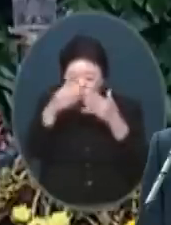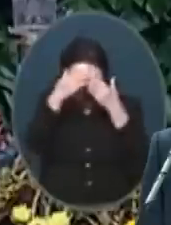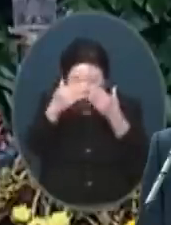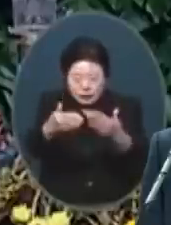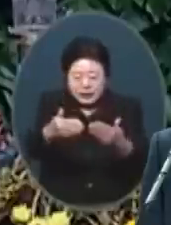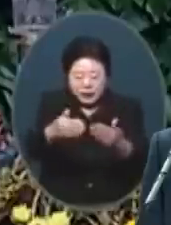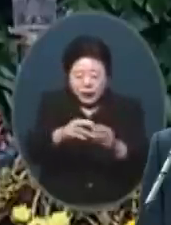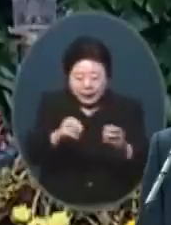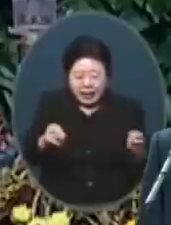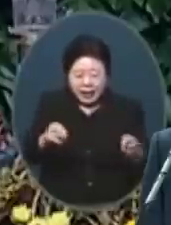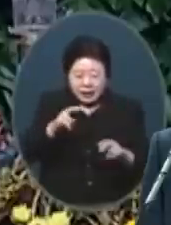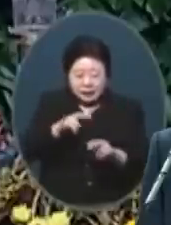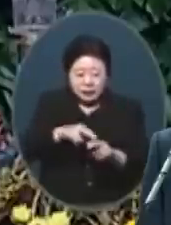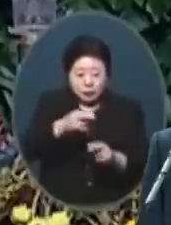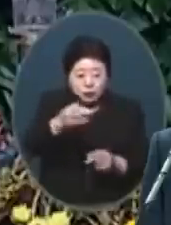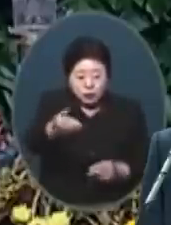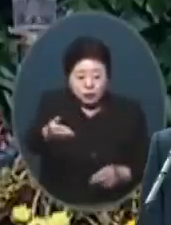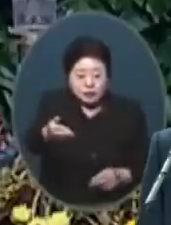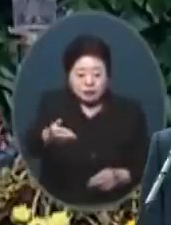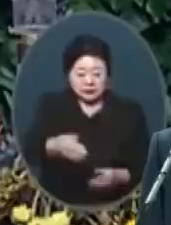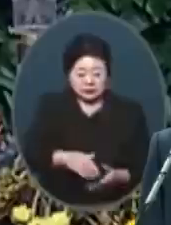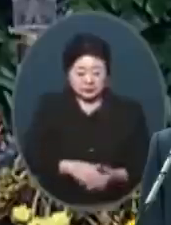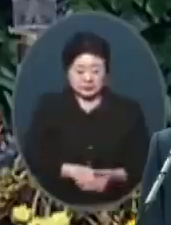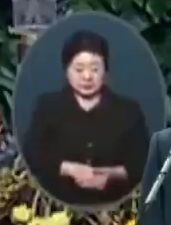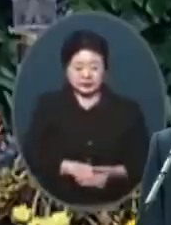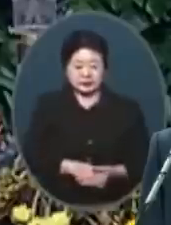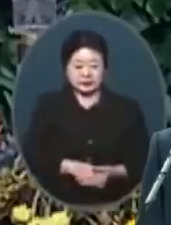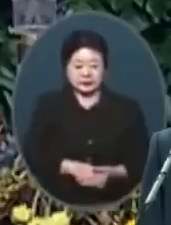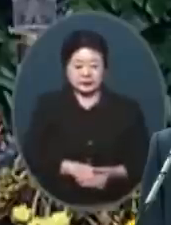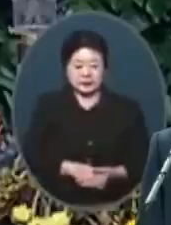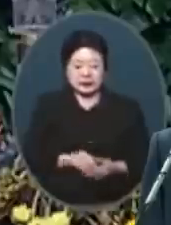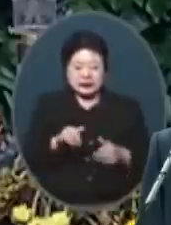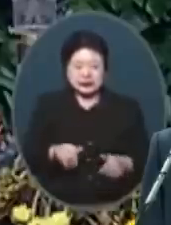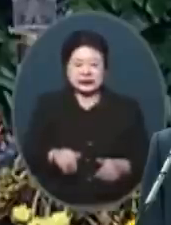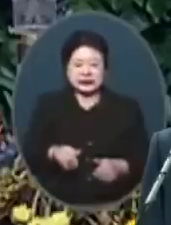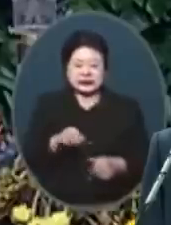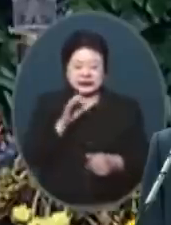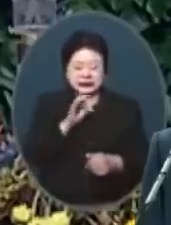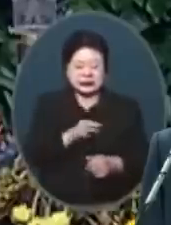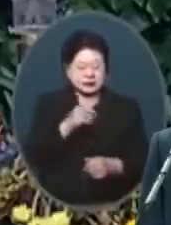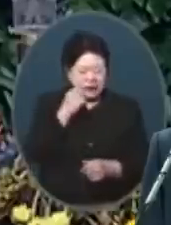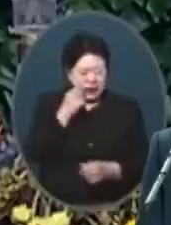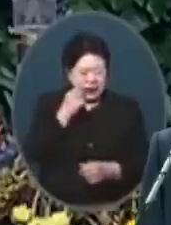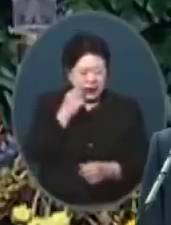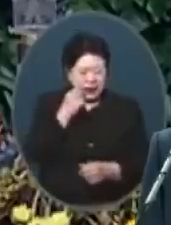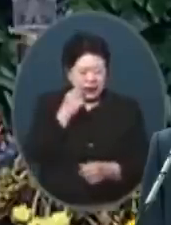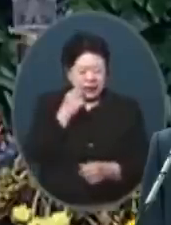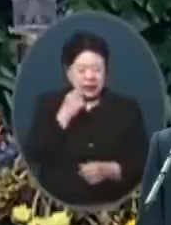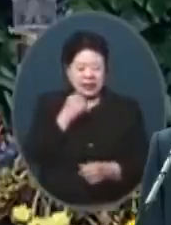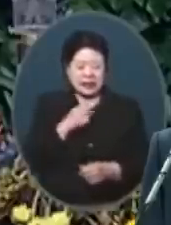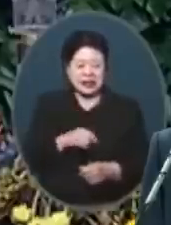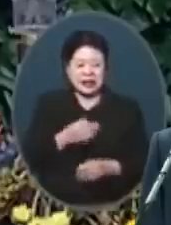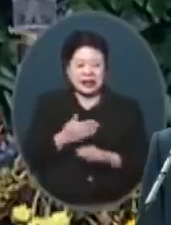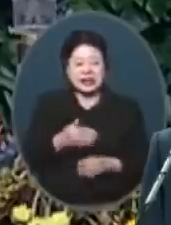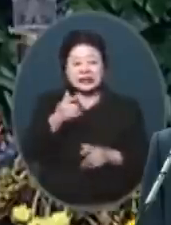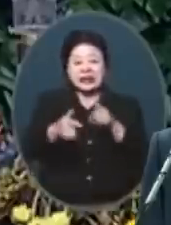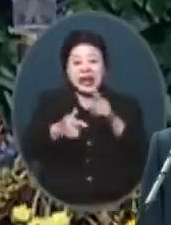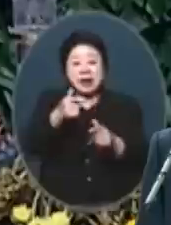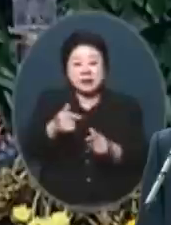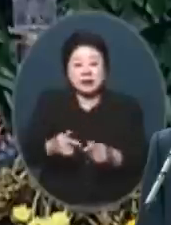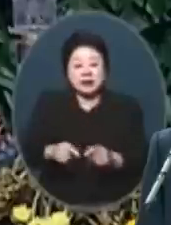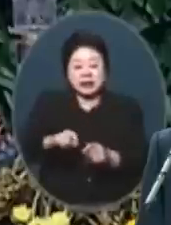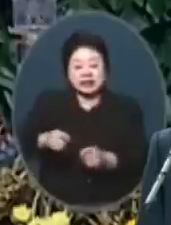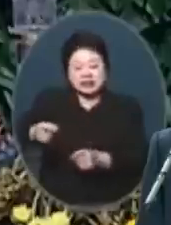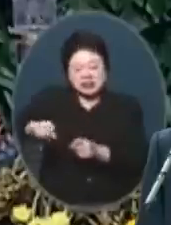황무지 땅을 제공했지만 묘목조차 살 돈이 없어서 묘목을 사서 심지 못하고 다른 나무에 가서